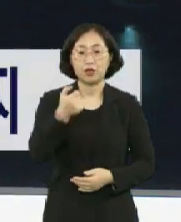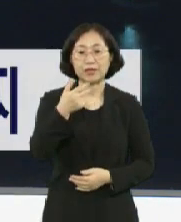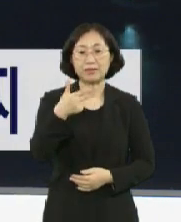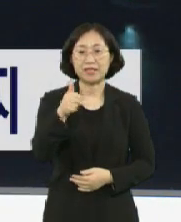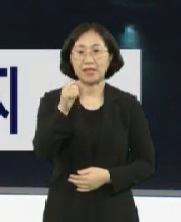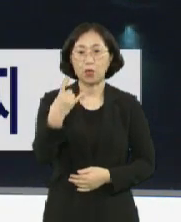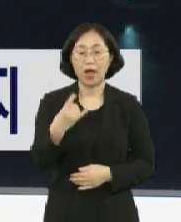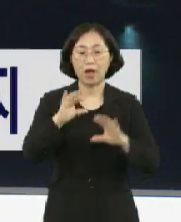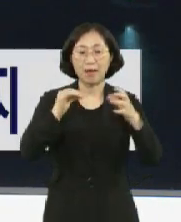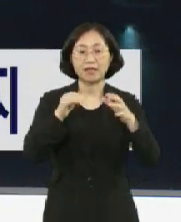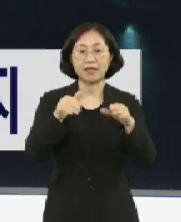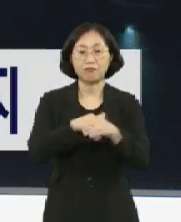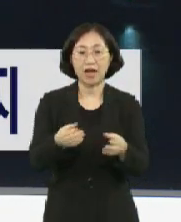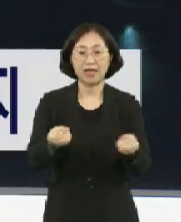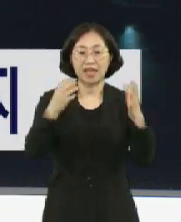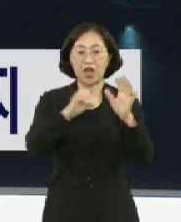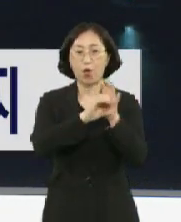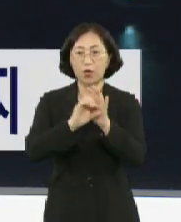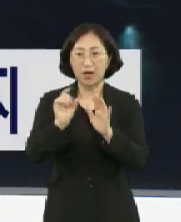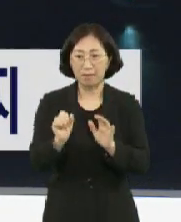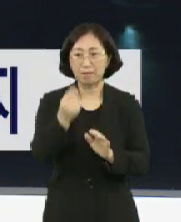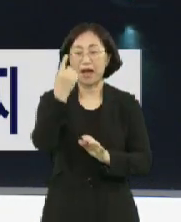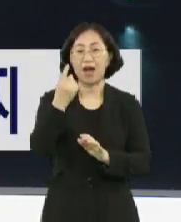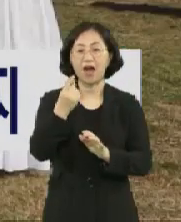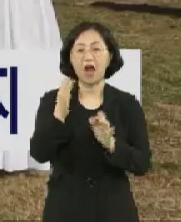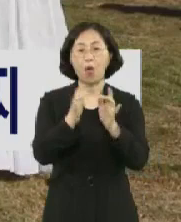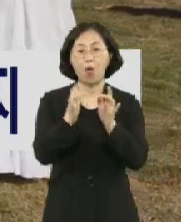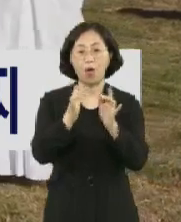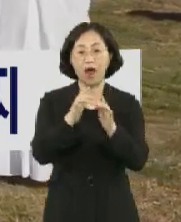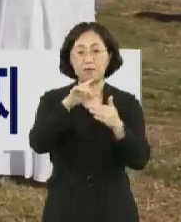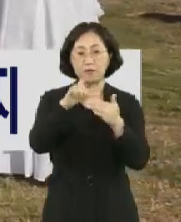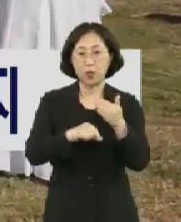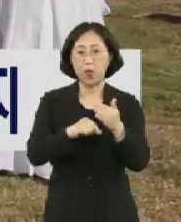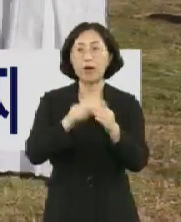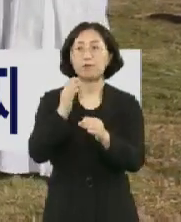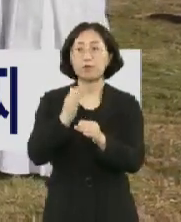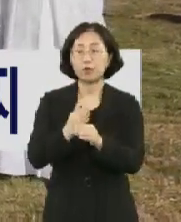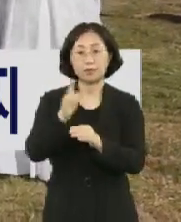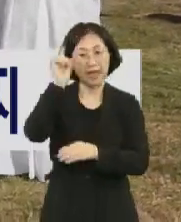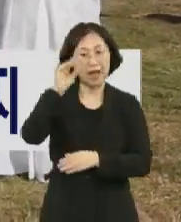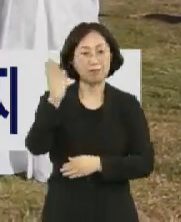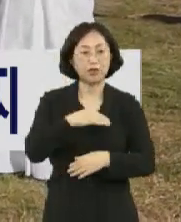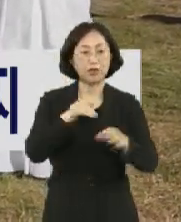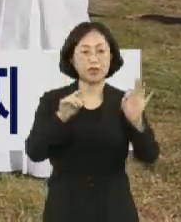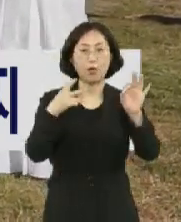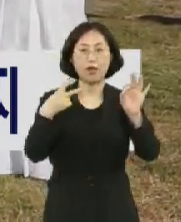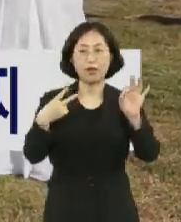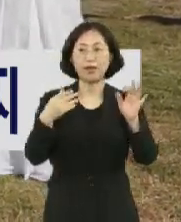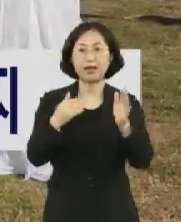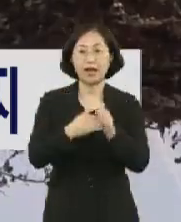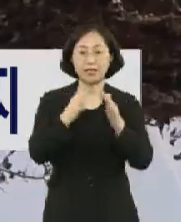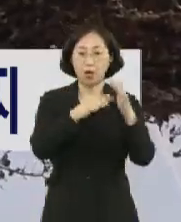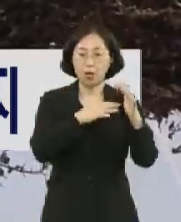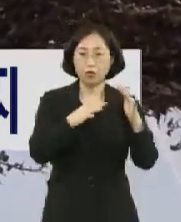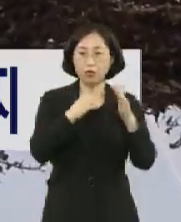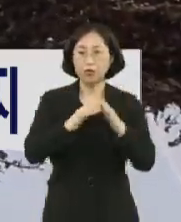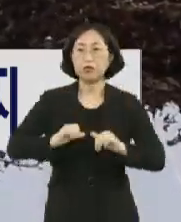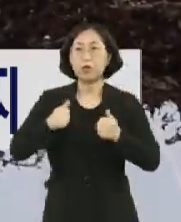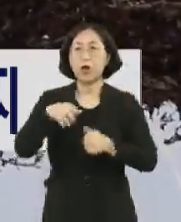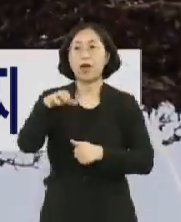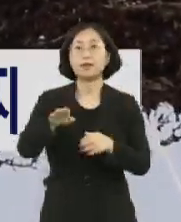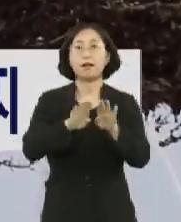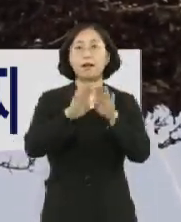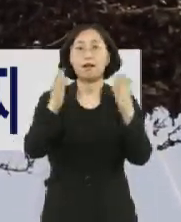제67회 백제문화제가 코로나19 영향으로 온라인 프로그램 위주로 내일부터 다음 달 2일까지 공주와 부여